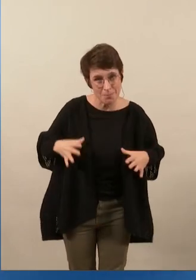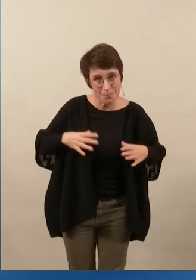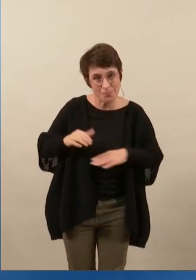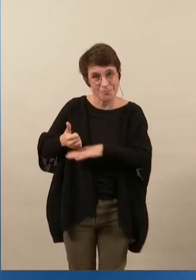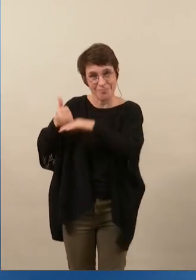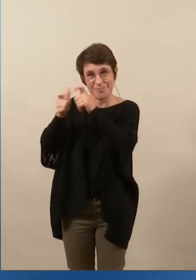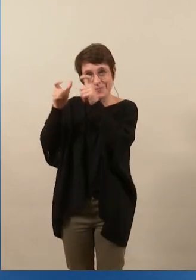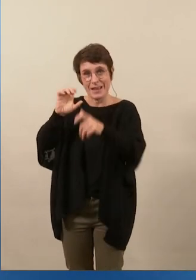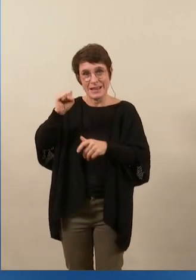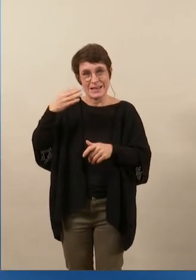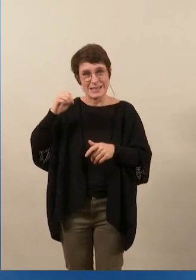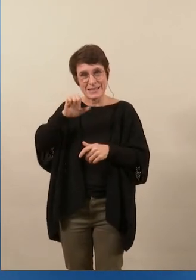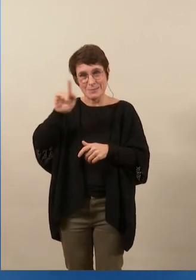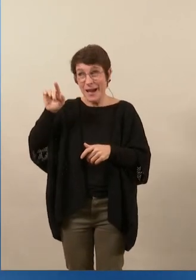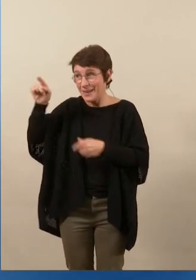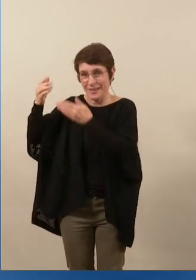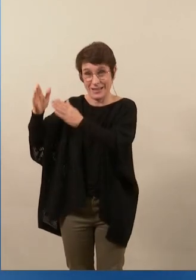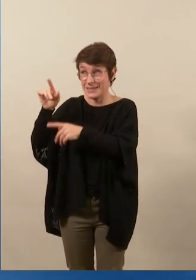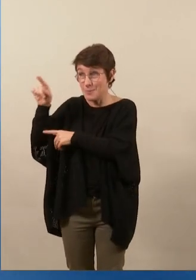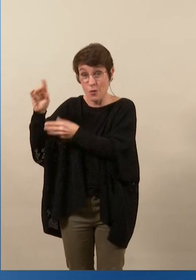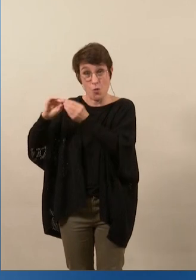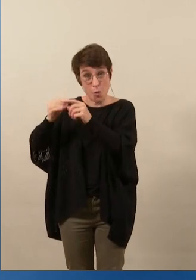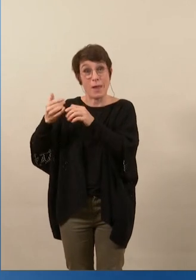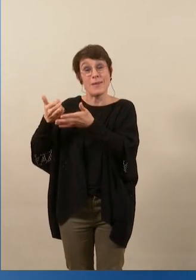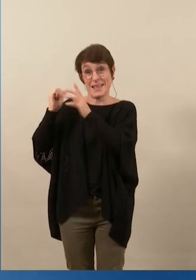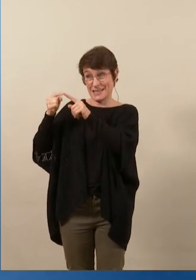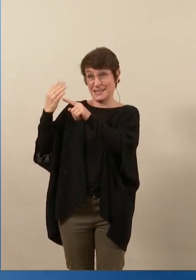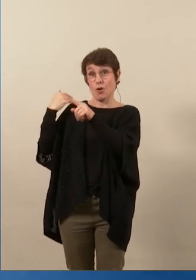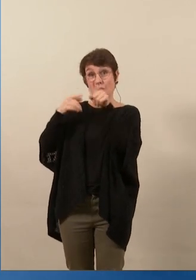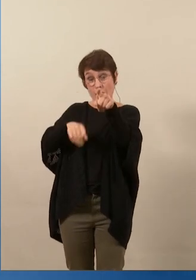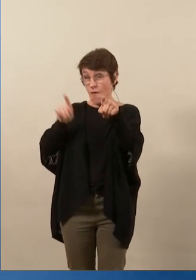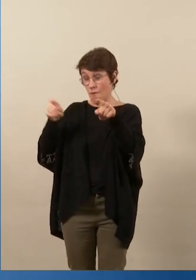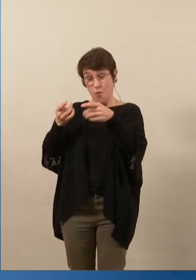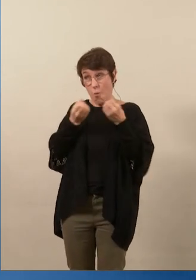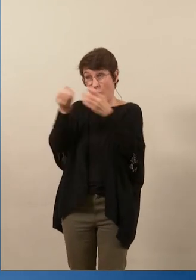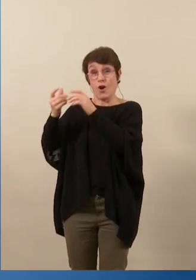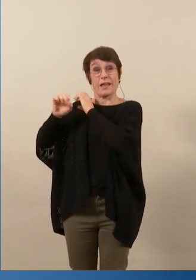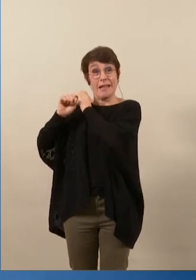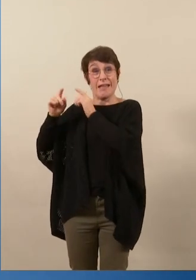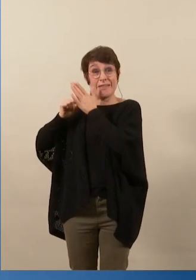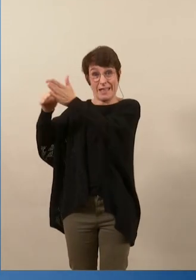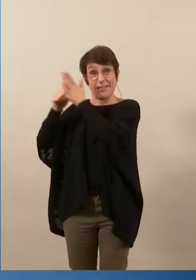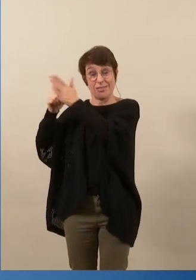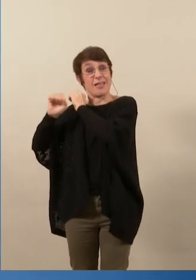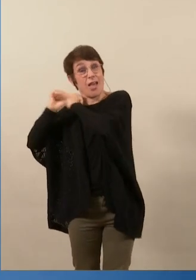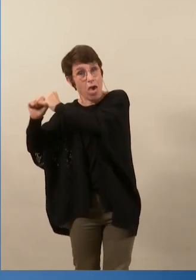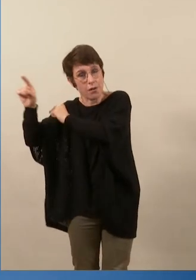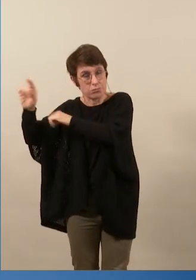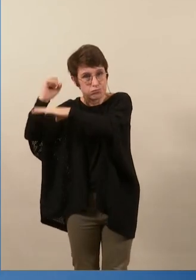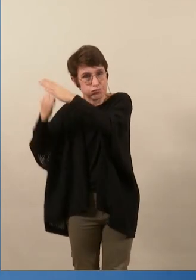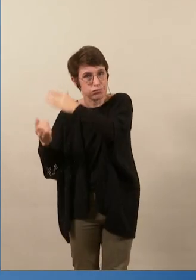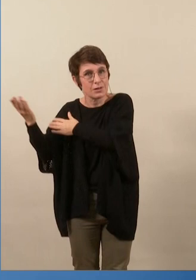surendetté lors du précédent mandat on retrouve un chapitre consacré au